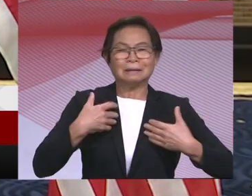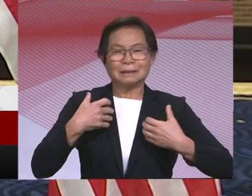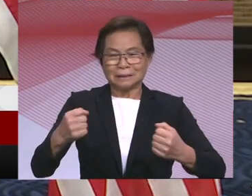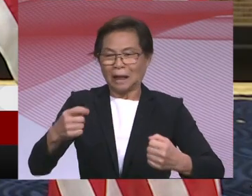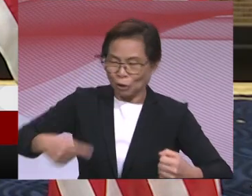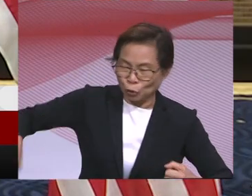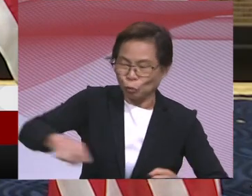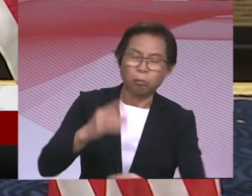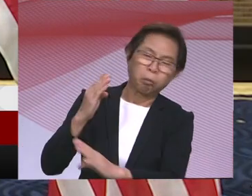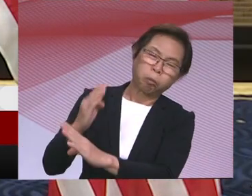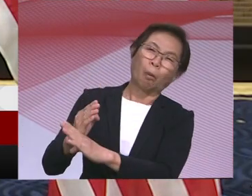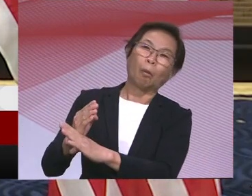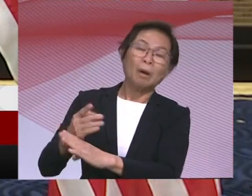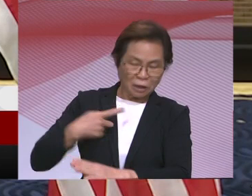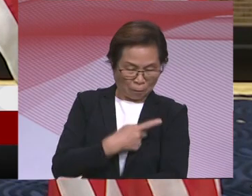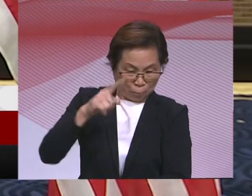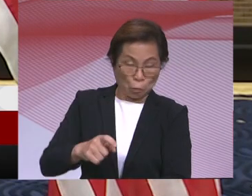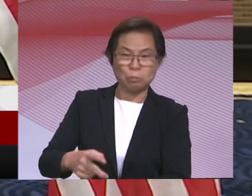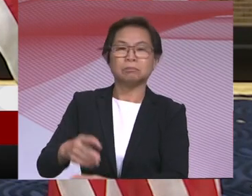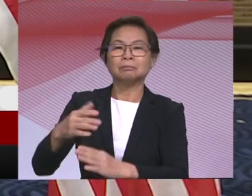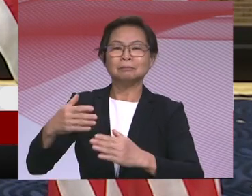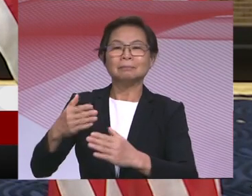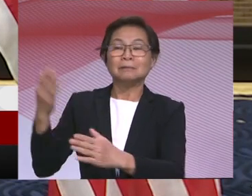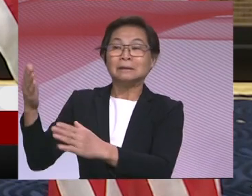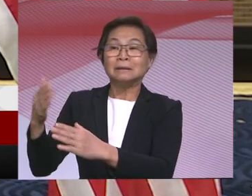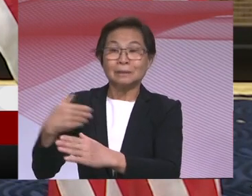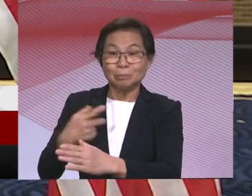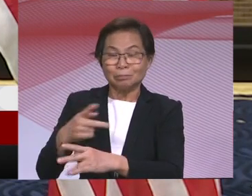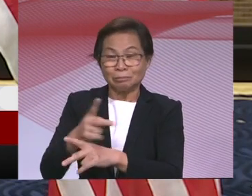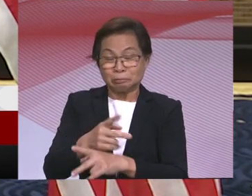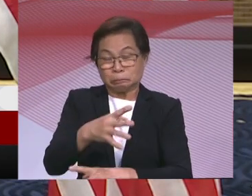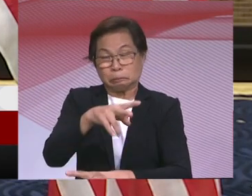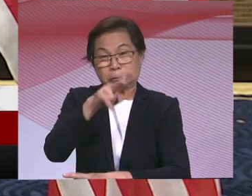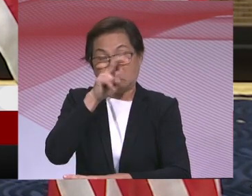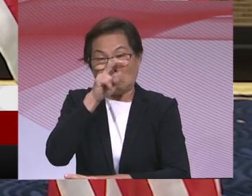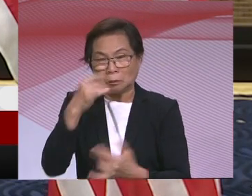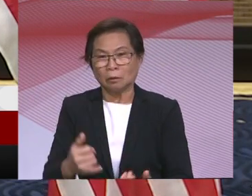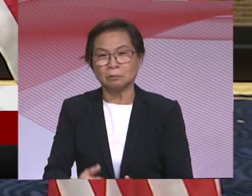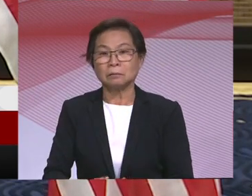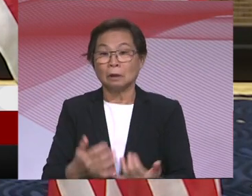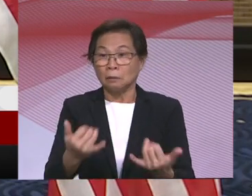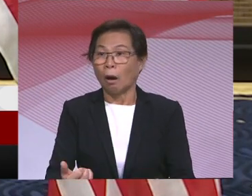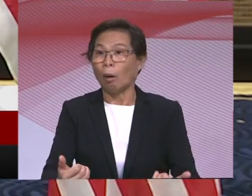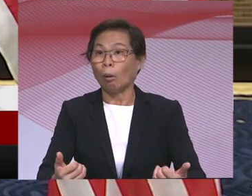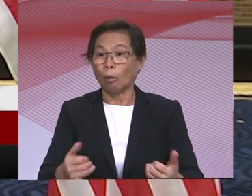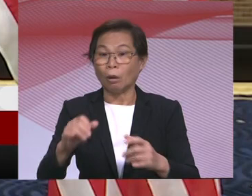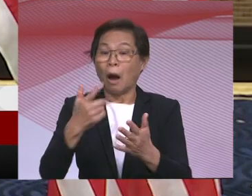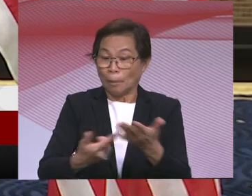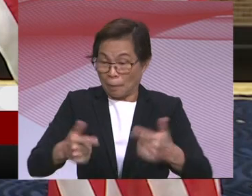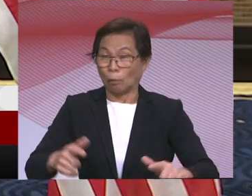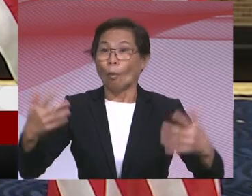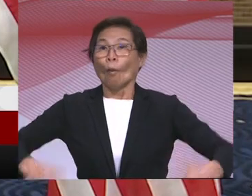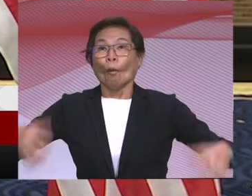yang lebih ketat lagi Hai the situation Today is Indeed very Loving You